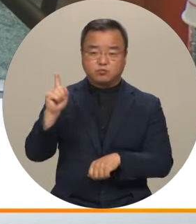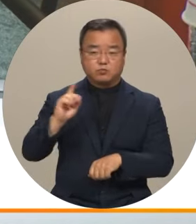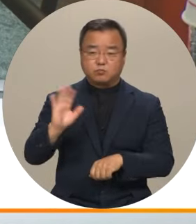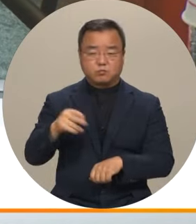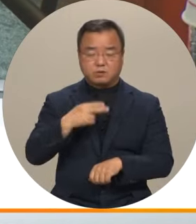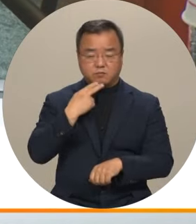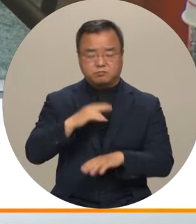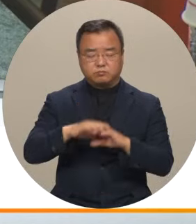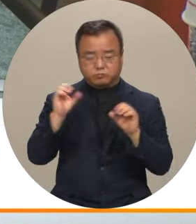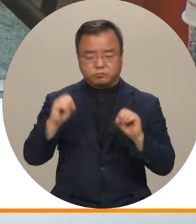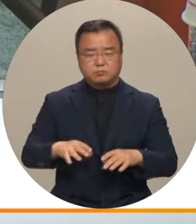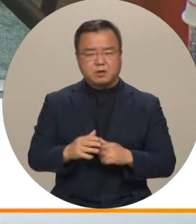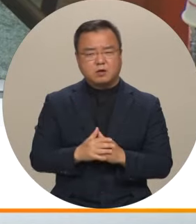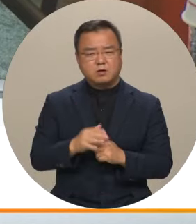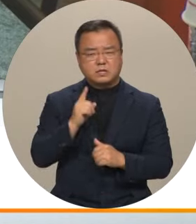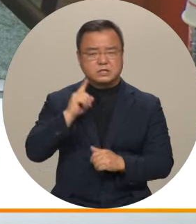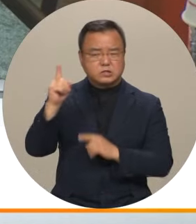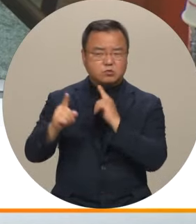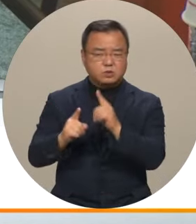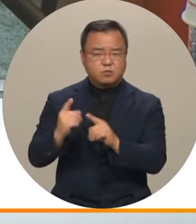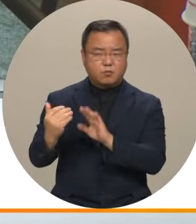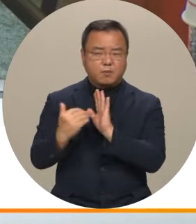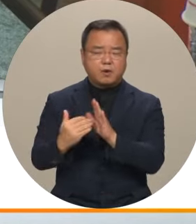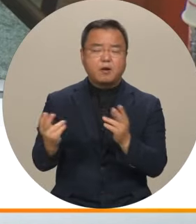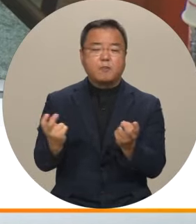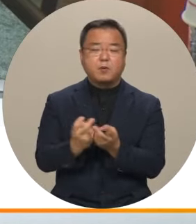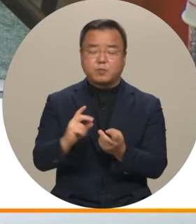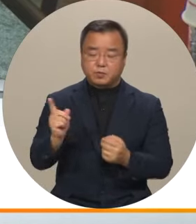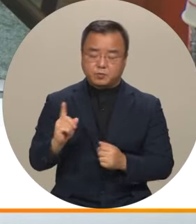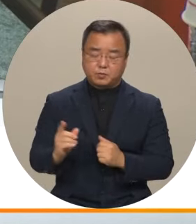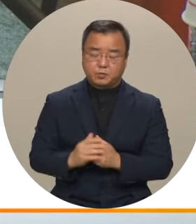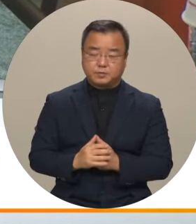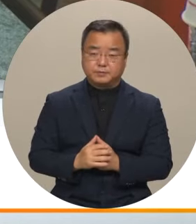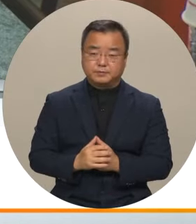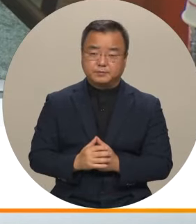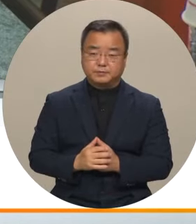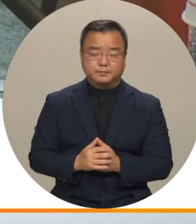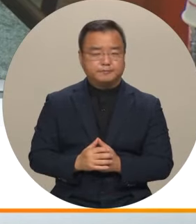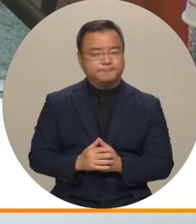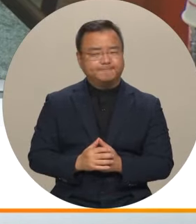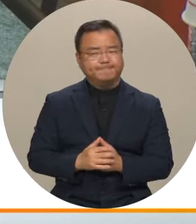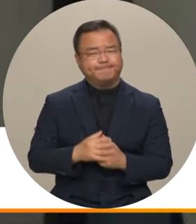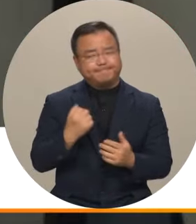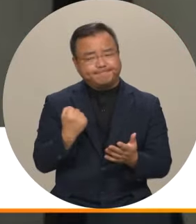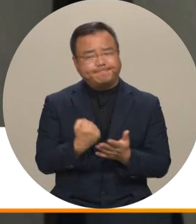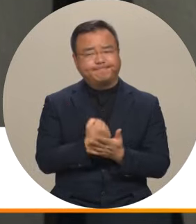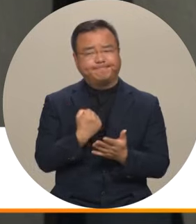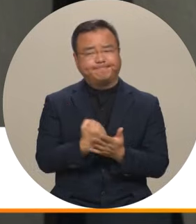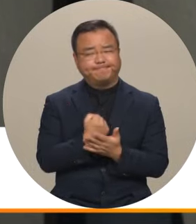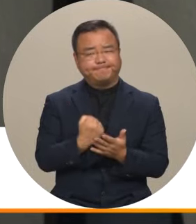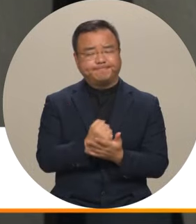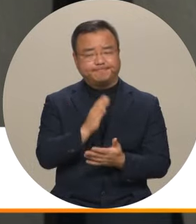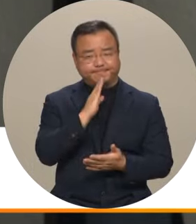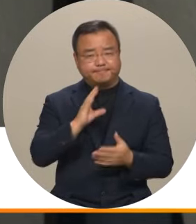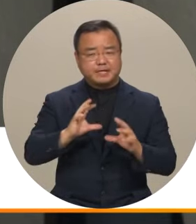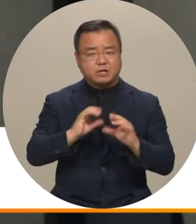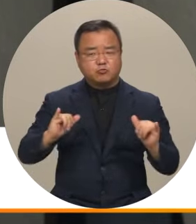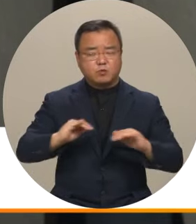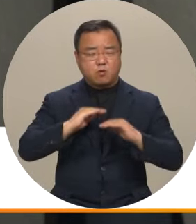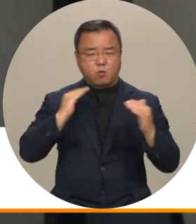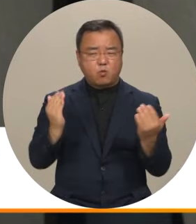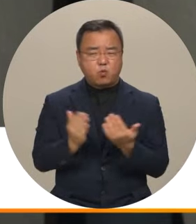무분별한 신고를 막을 대책 있을까요네 어 안타까운 현실입니다 우리 우리 국민 모두를